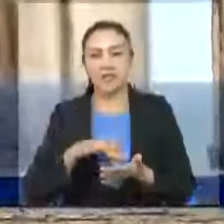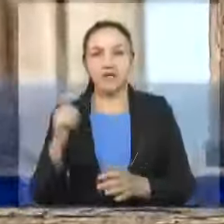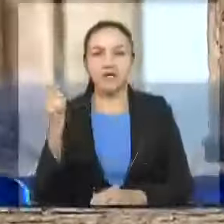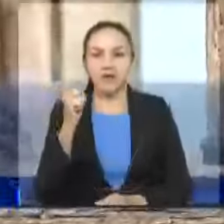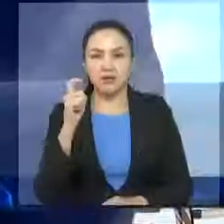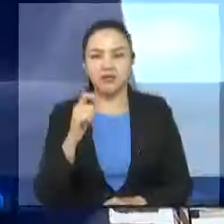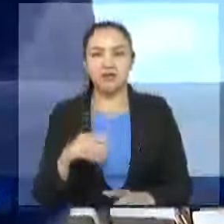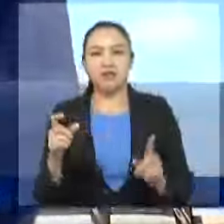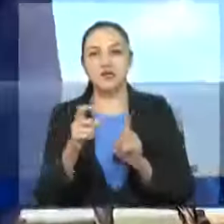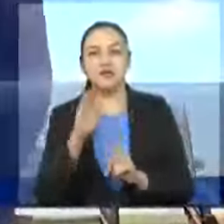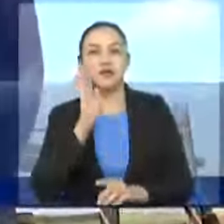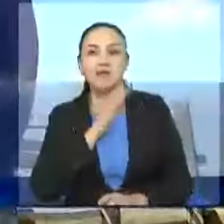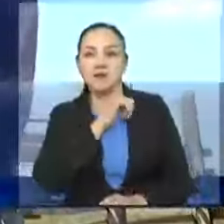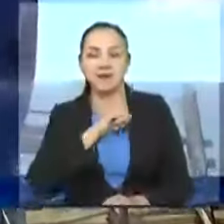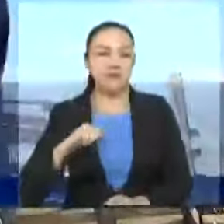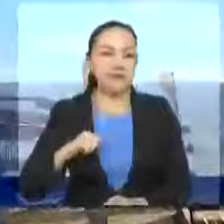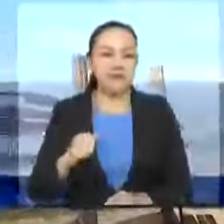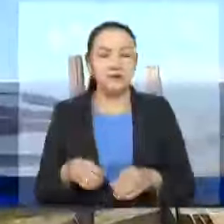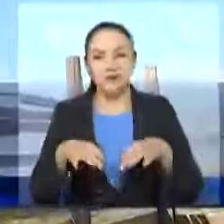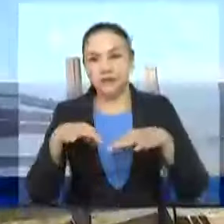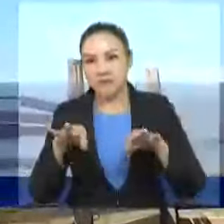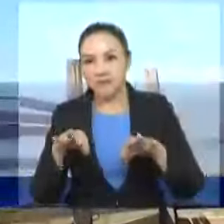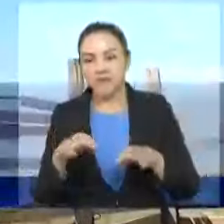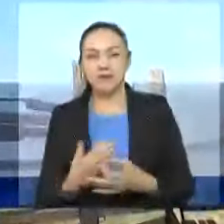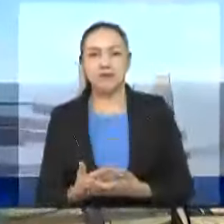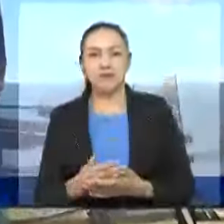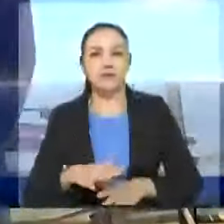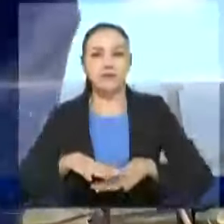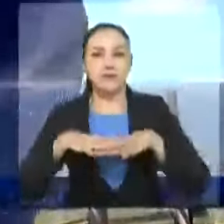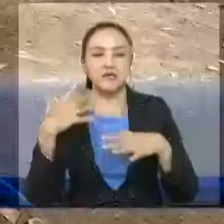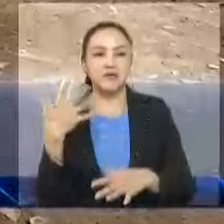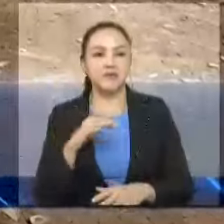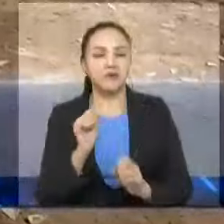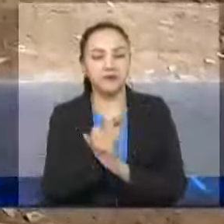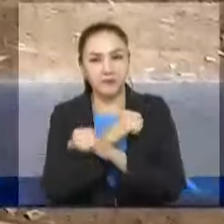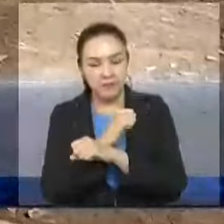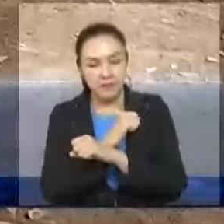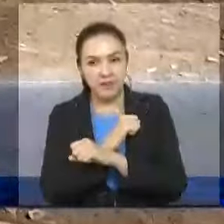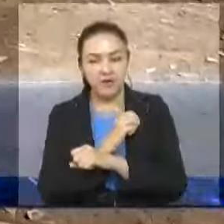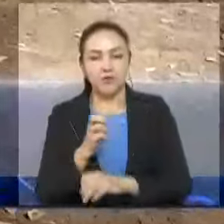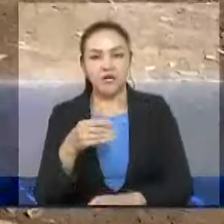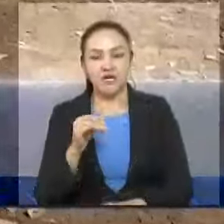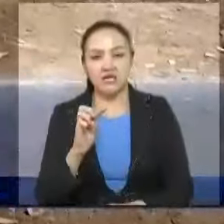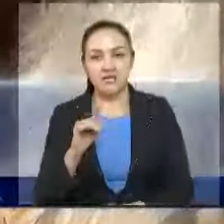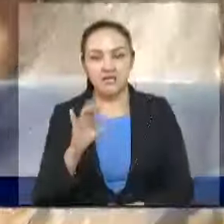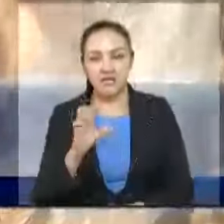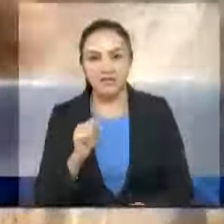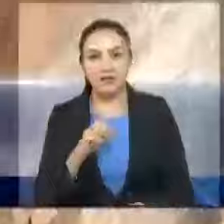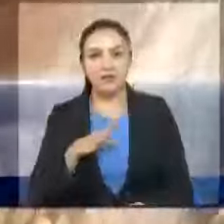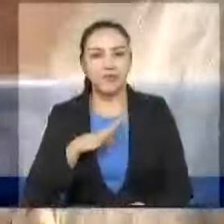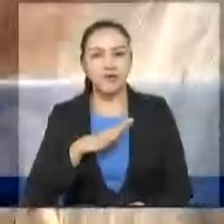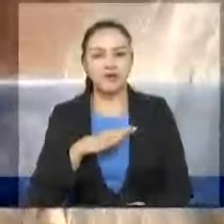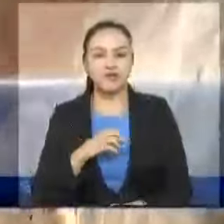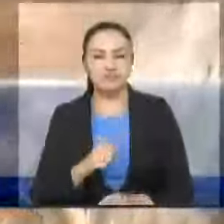хозяйству. К слову, женщина сама водит машину. Ей принадлежит более 50 верблюдов породы Ойсл-Кара. А они бывают